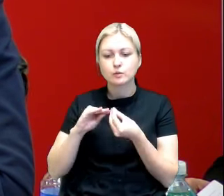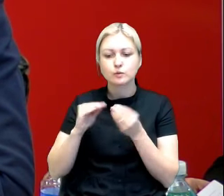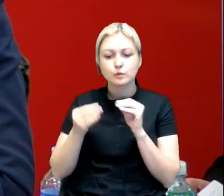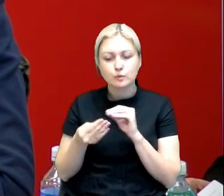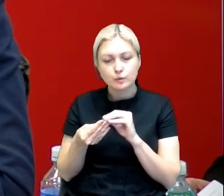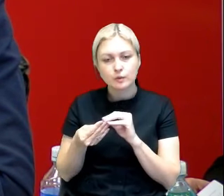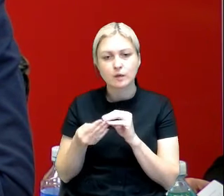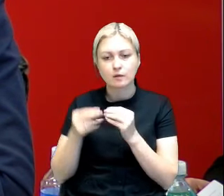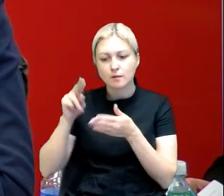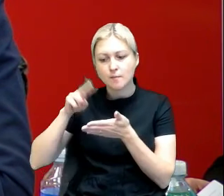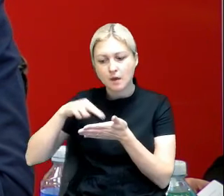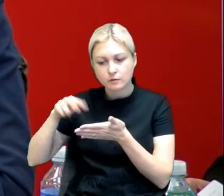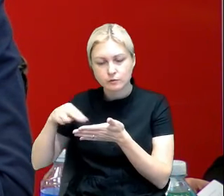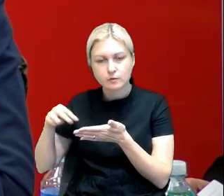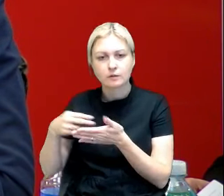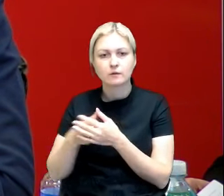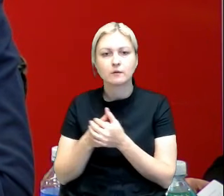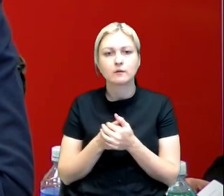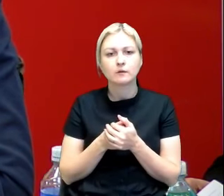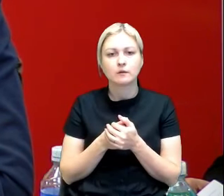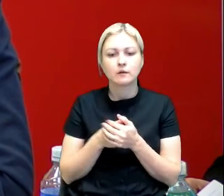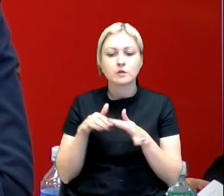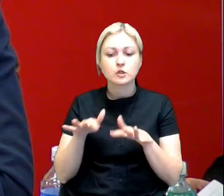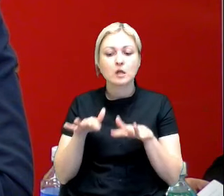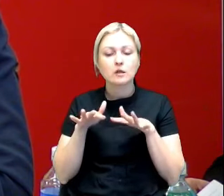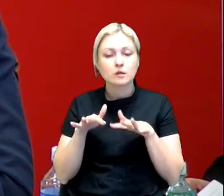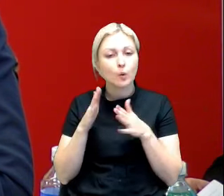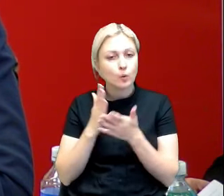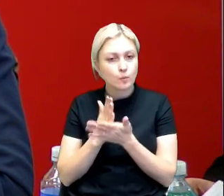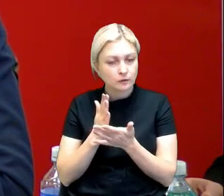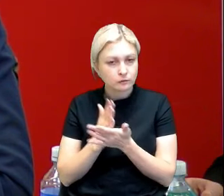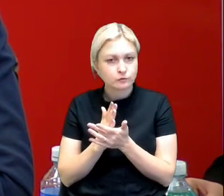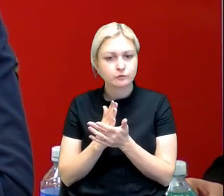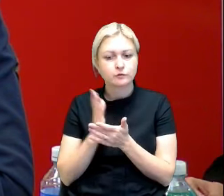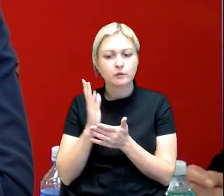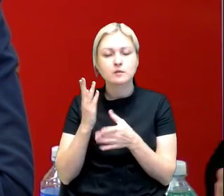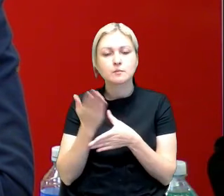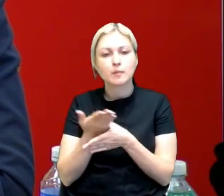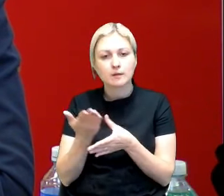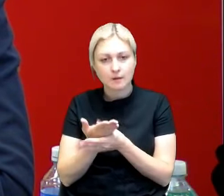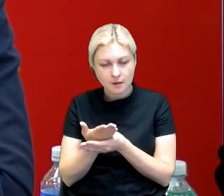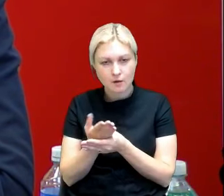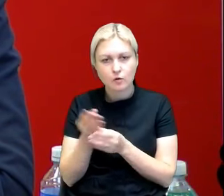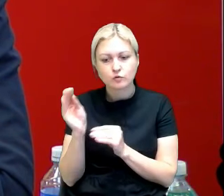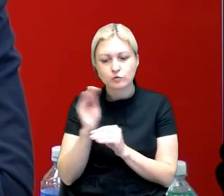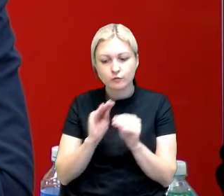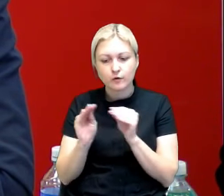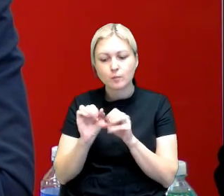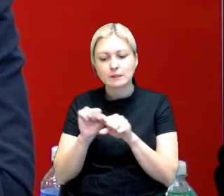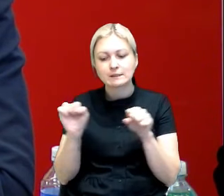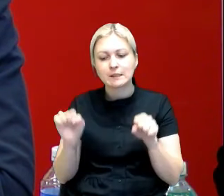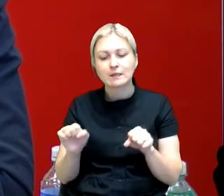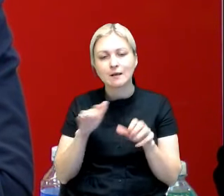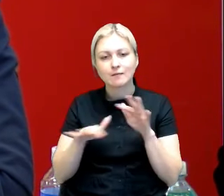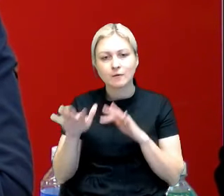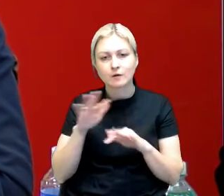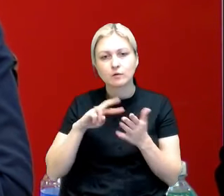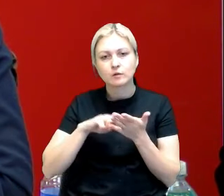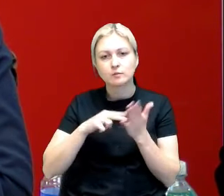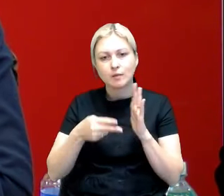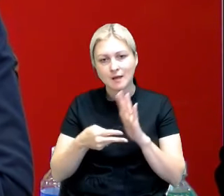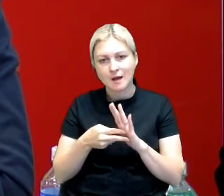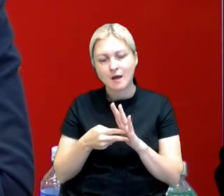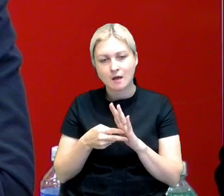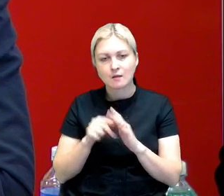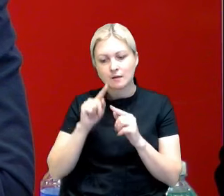šiandien valdančiąją daugumą kuri padėjo suformuoti visą strateginį veiklos planą būtent tiem